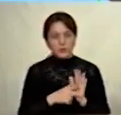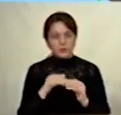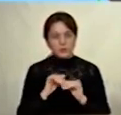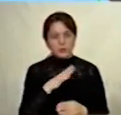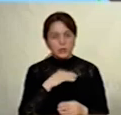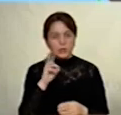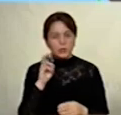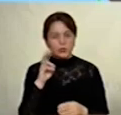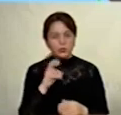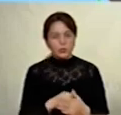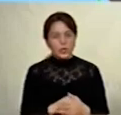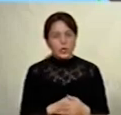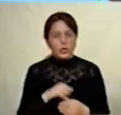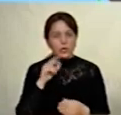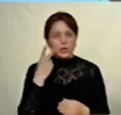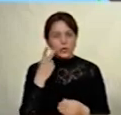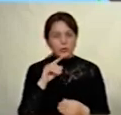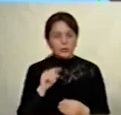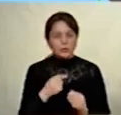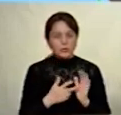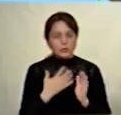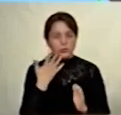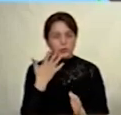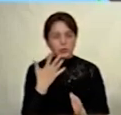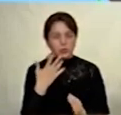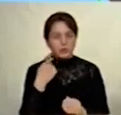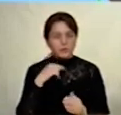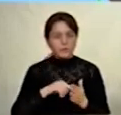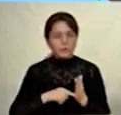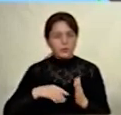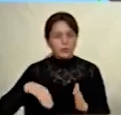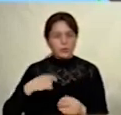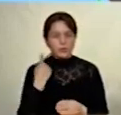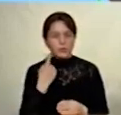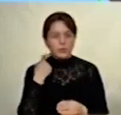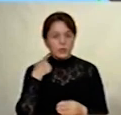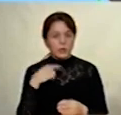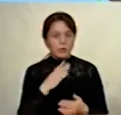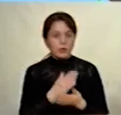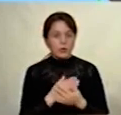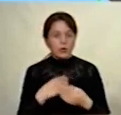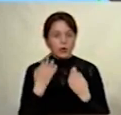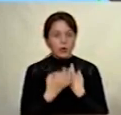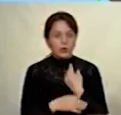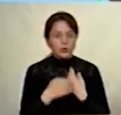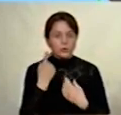ko'paytirsak 200, 2,5 da esa virguldan keyin bitta raqam bor, orqa tomondan yana bitta raqamni